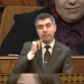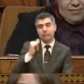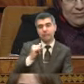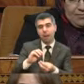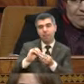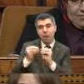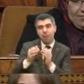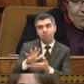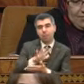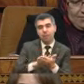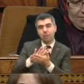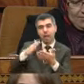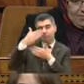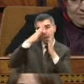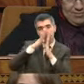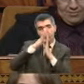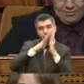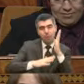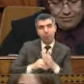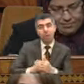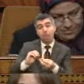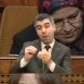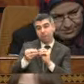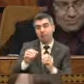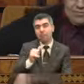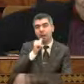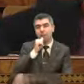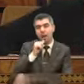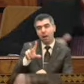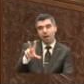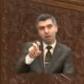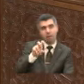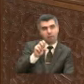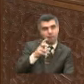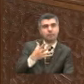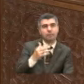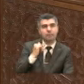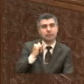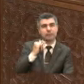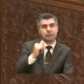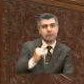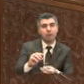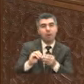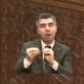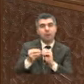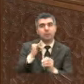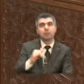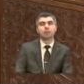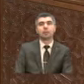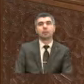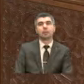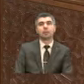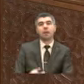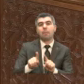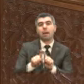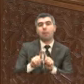المستوى الوطني. هذا المشكل ديال الماء راكم كتعرفوا، راكم واعين بانه راه مشكل كبير كنعانيو منه. ونذكر